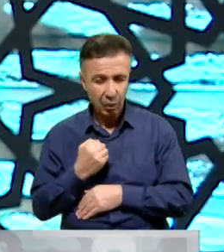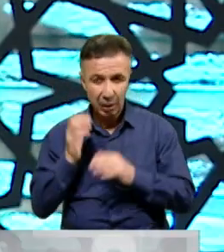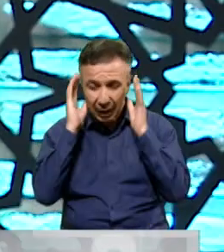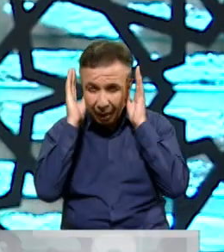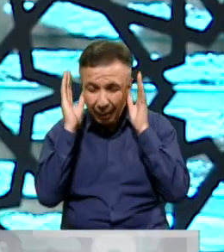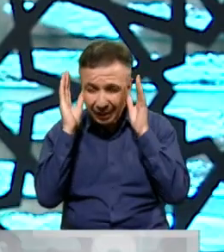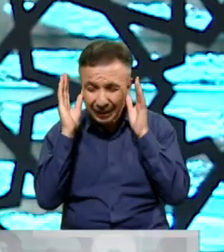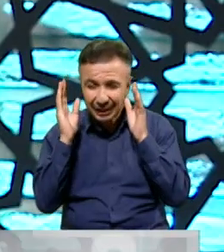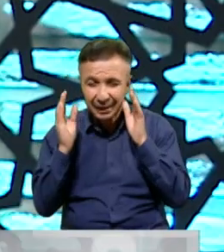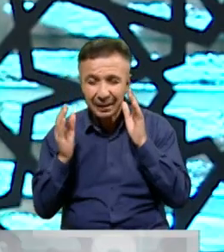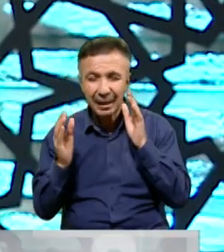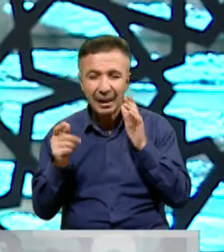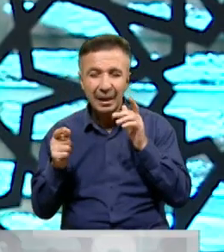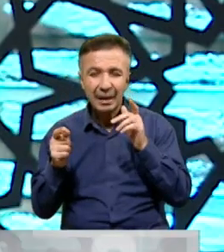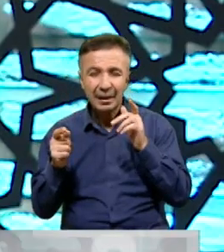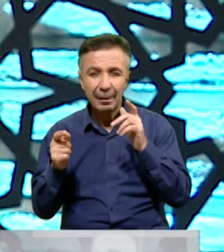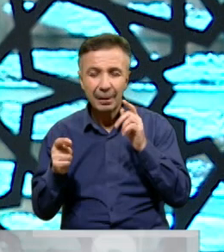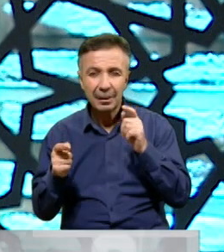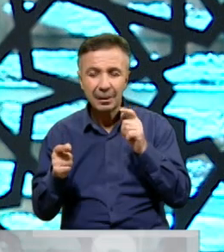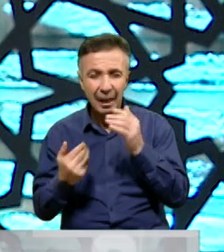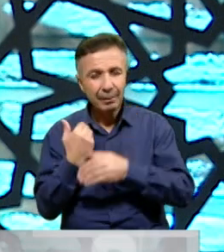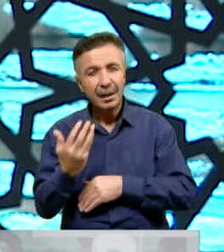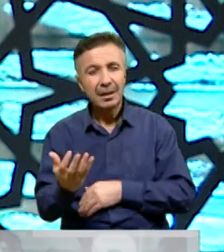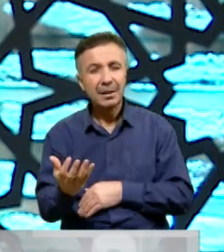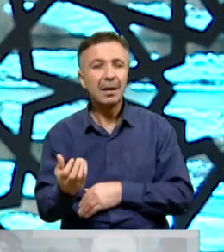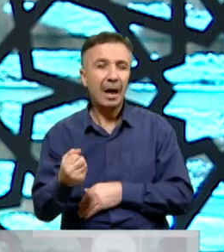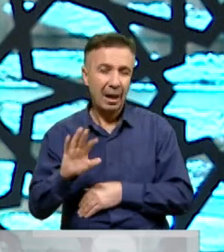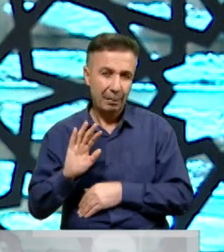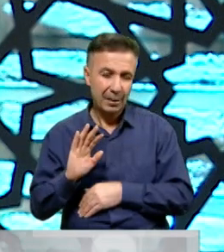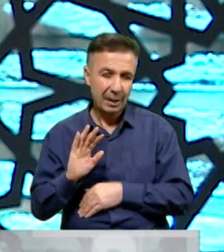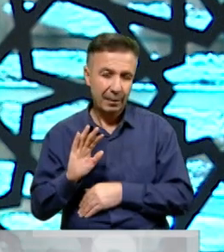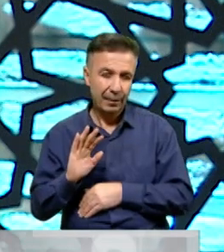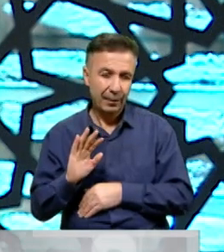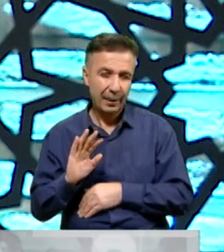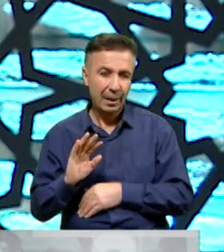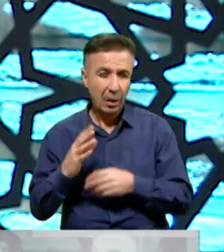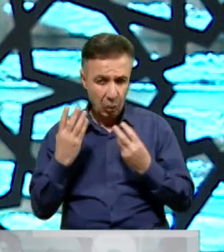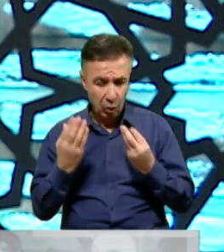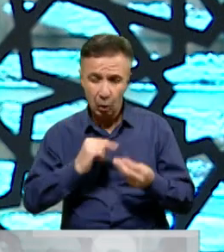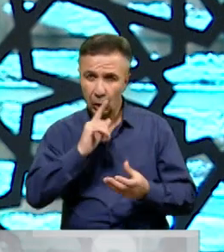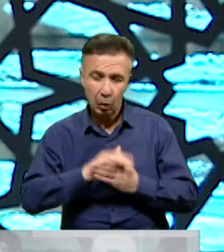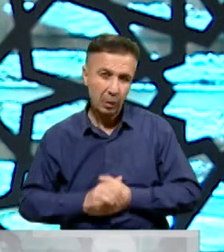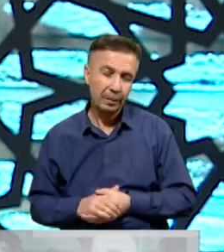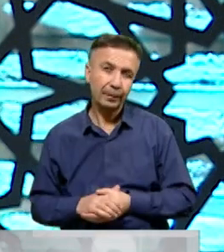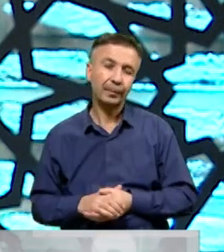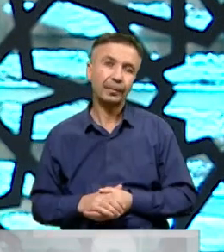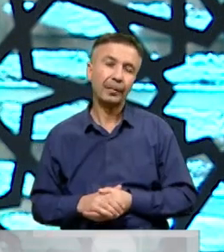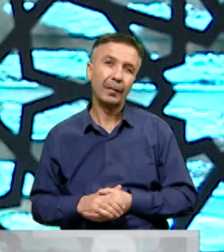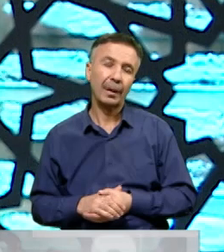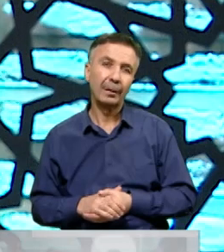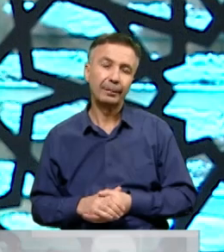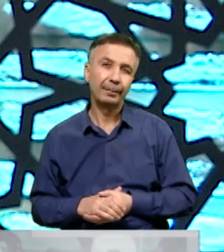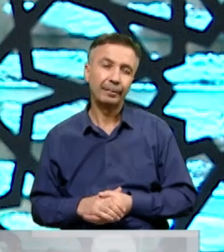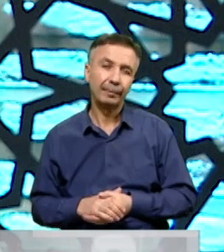en azından gusülde ağrılı sızılı da olsa abdestini alıyor ama normal abdeste bu durumu biraz esnetebilir miyiz dedi. Bilmiyorum,